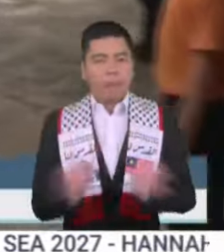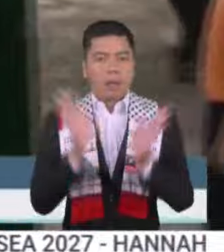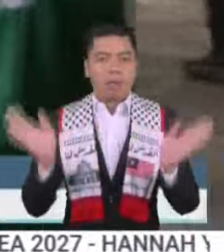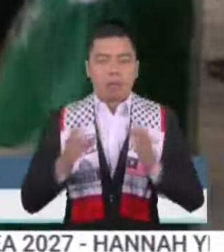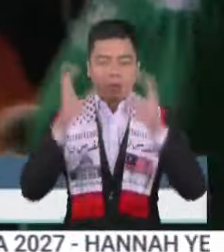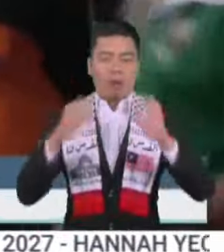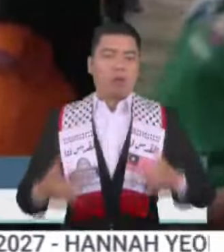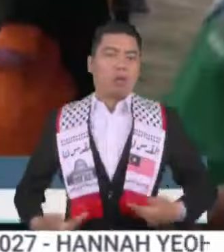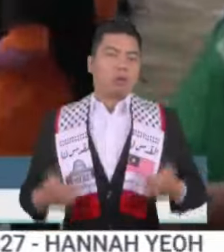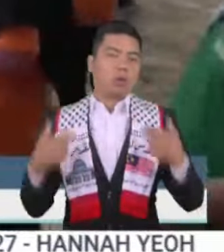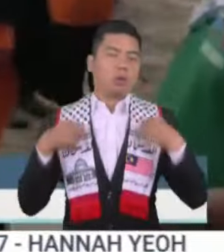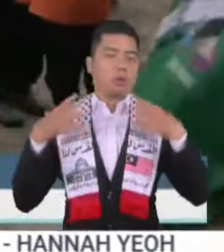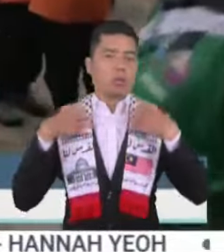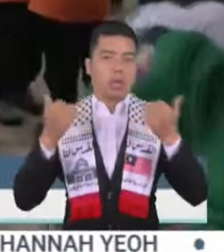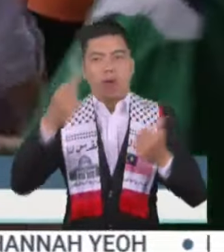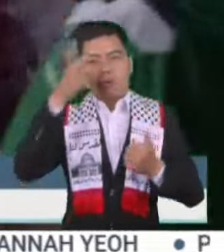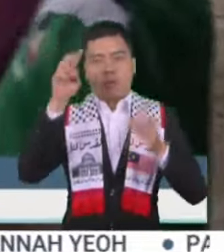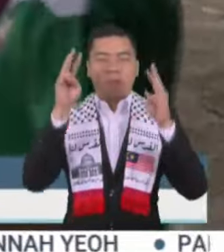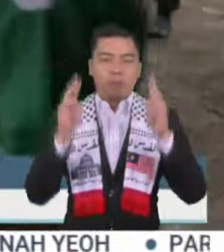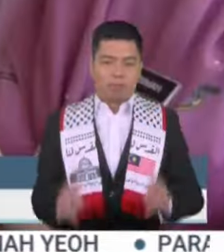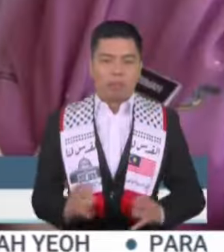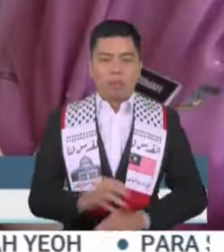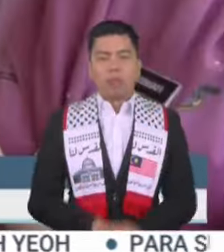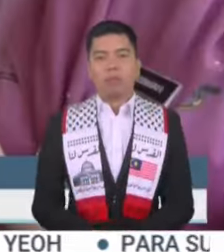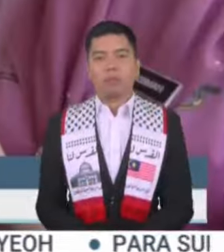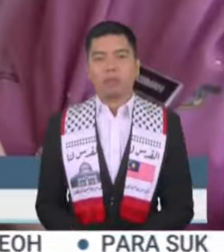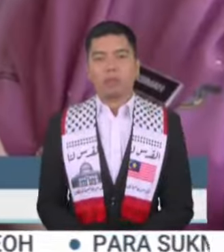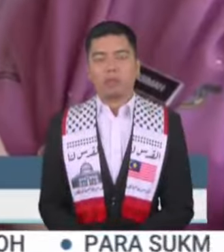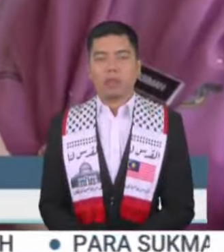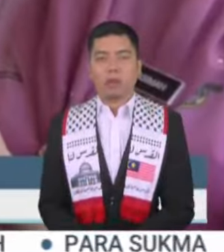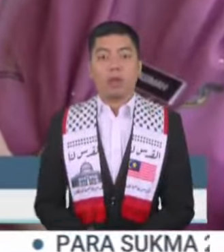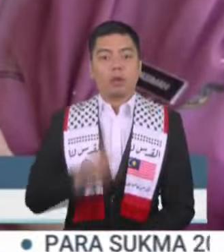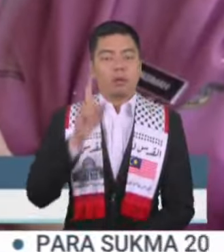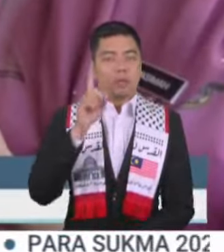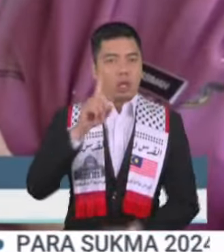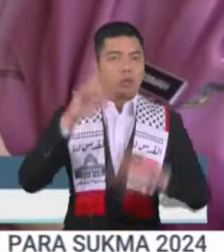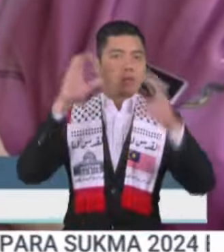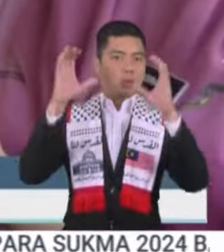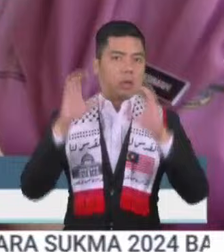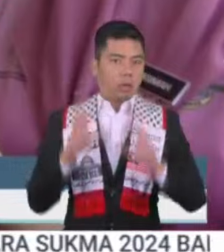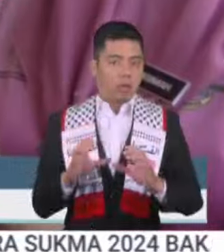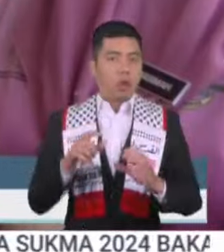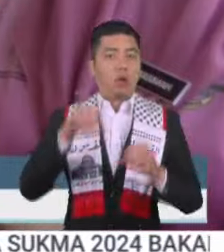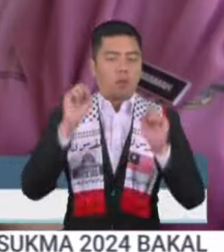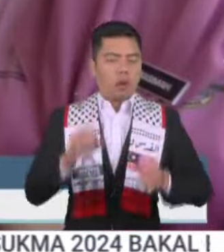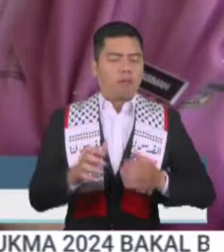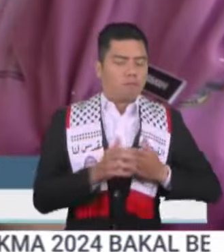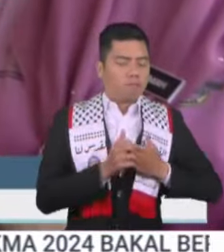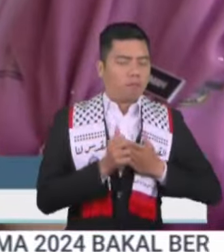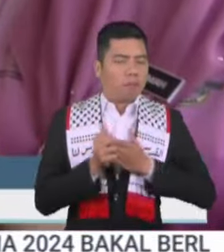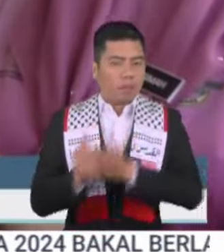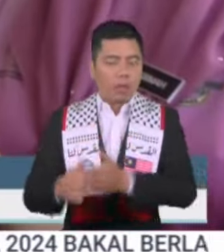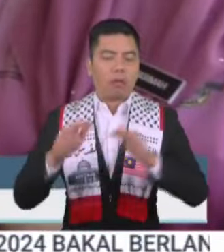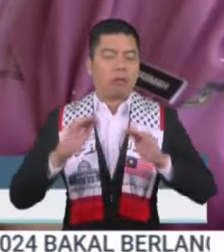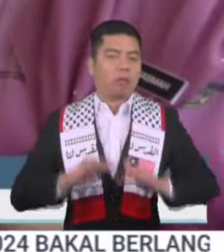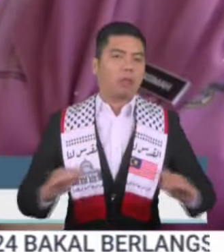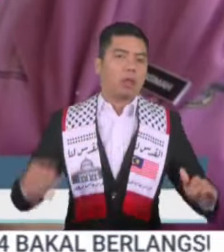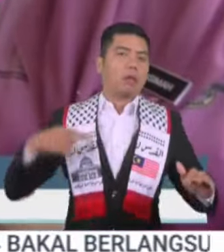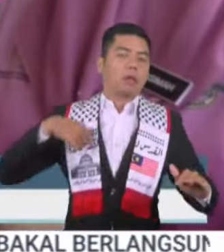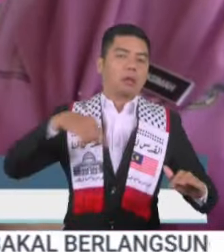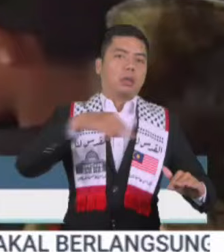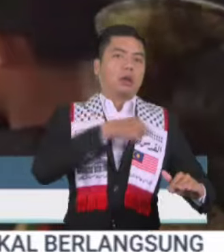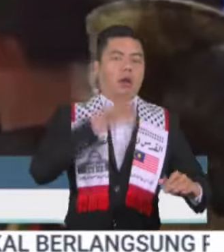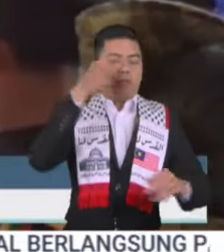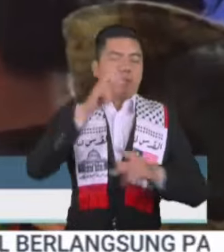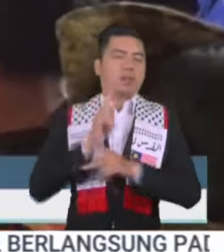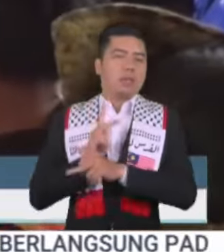sihat dalam kalangan masyarakat satu inisiatif supaya kita dapat ee membimbing anak-anak kita